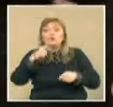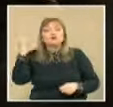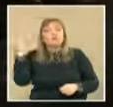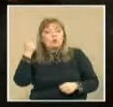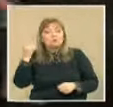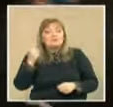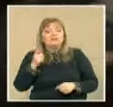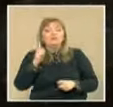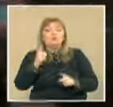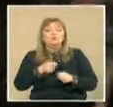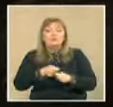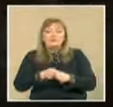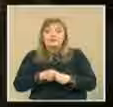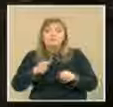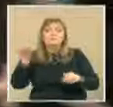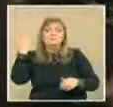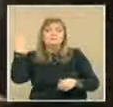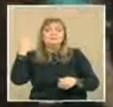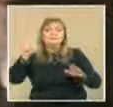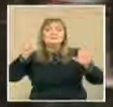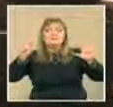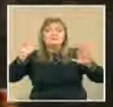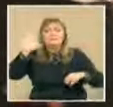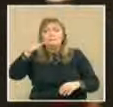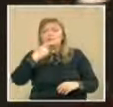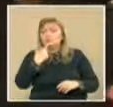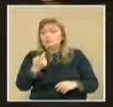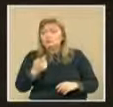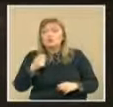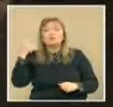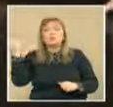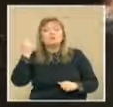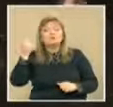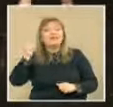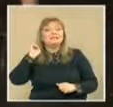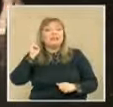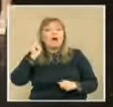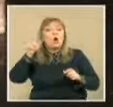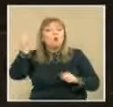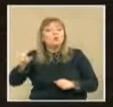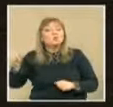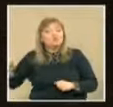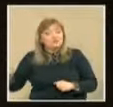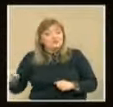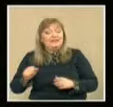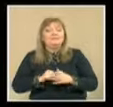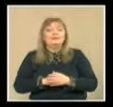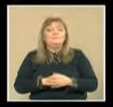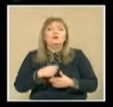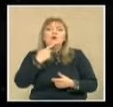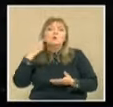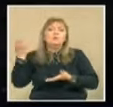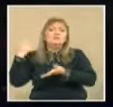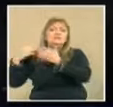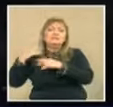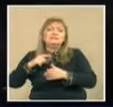години на утрешната дата на 25 февруари с концерт на учителите. През годините сме го отбелязвали по много и на различни